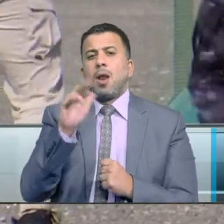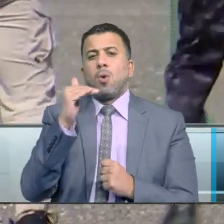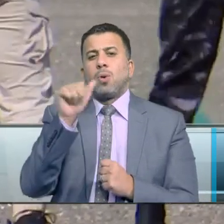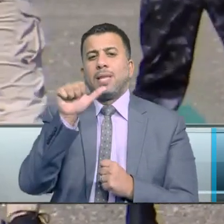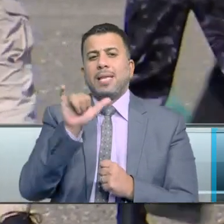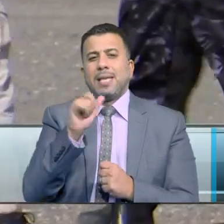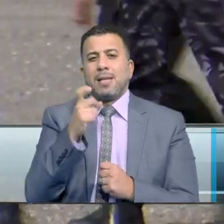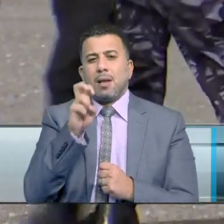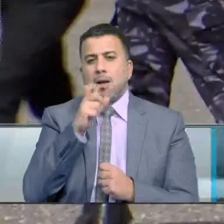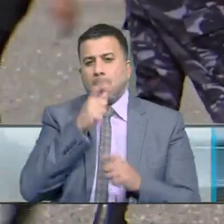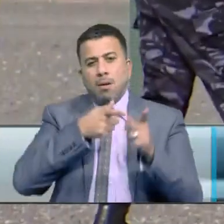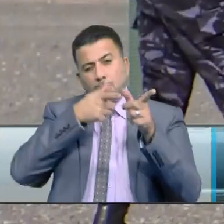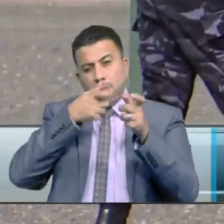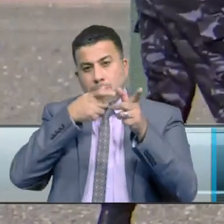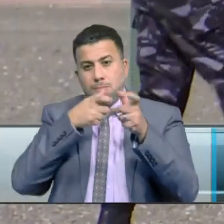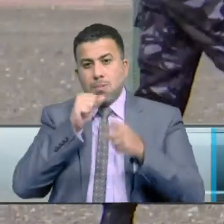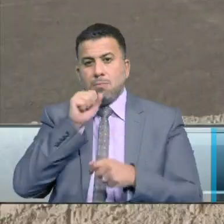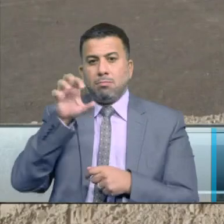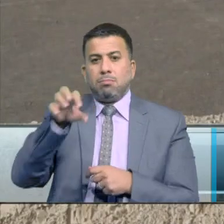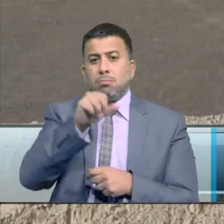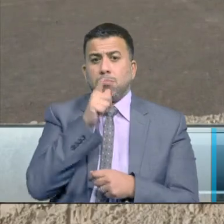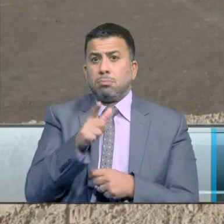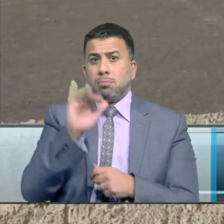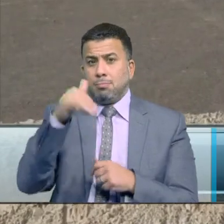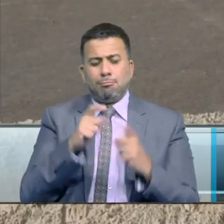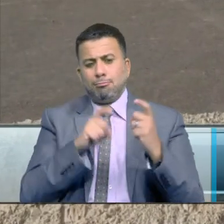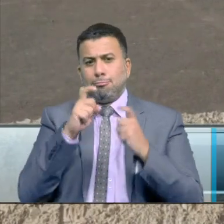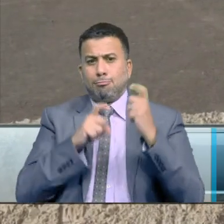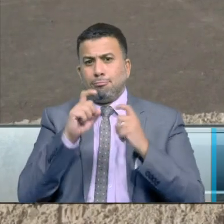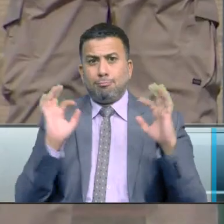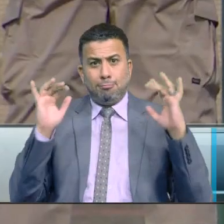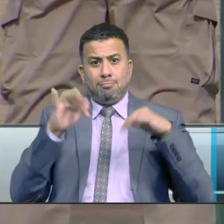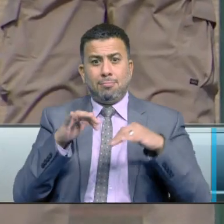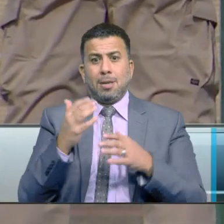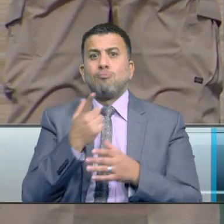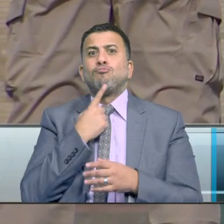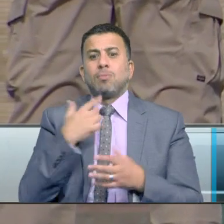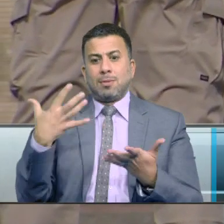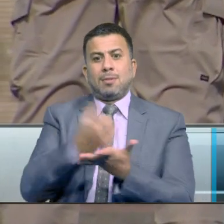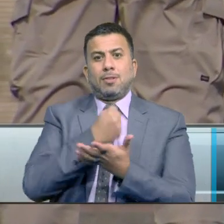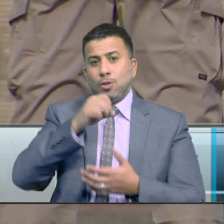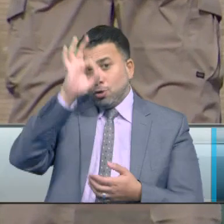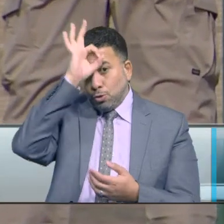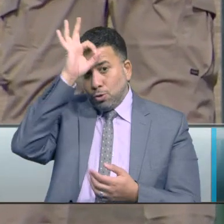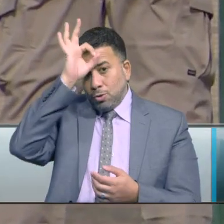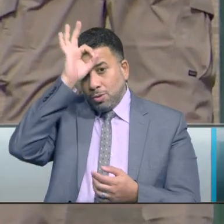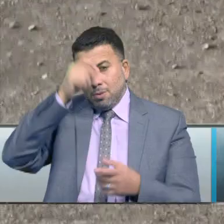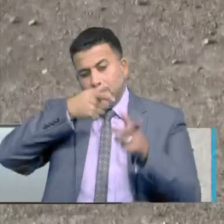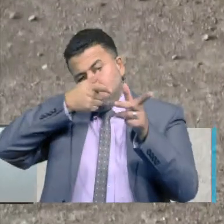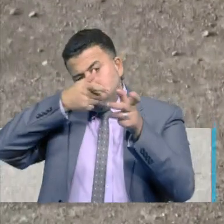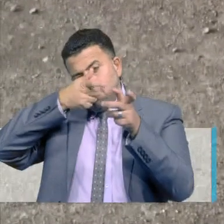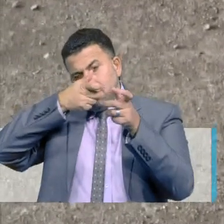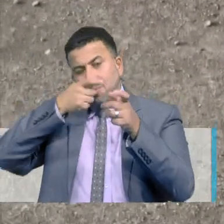التي جمعت الرمان من كل حدب وصوب جاؤوا للمنافسه على اللقب في بطوله الشرطه للرمايه